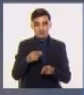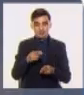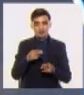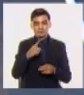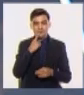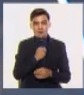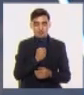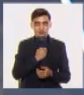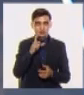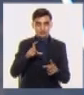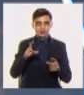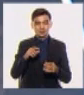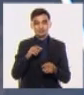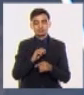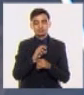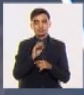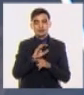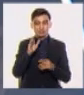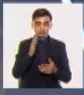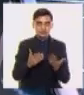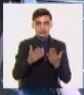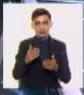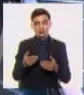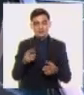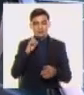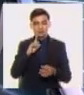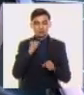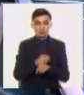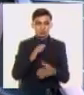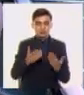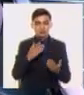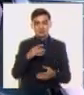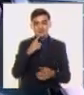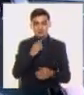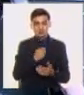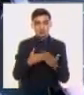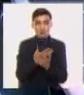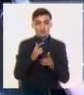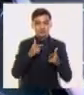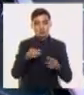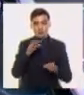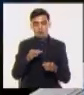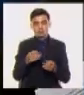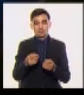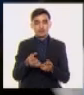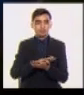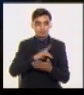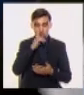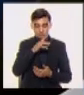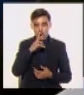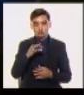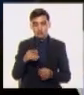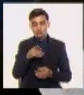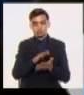присяга для солдат или ее отменят? Добрый вечер. Торжественную присягу для новобранцев решили не отменять. Но